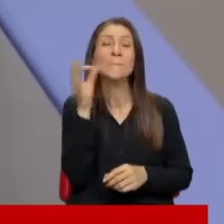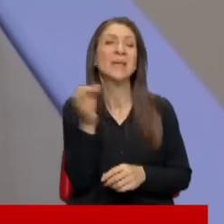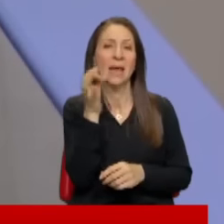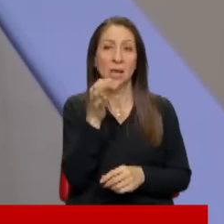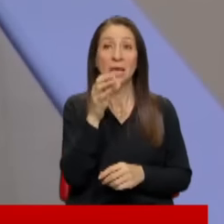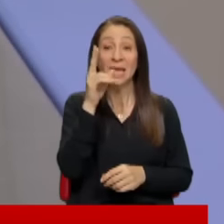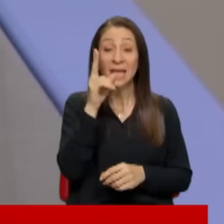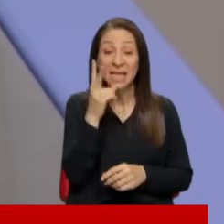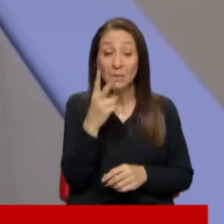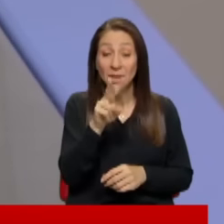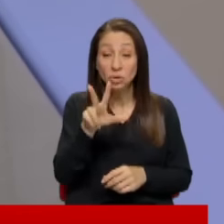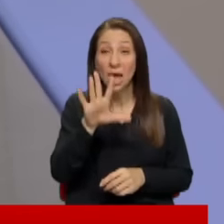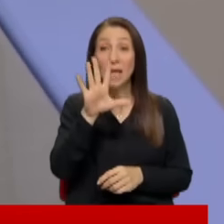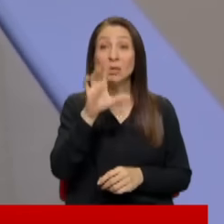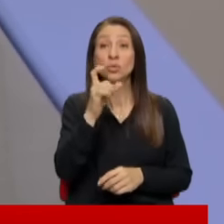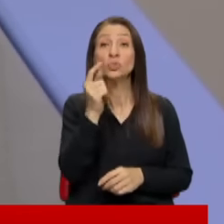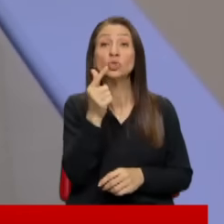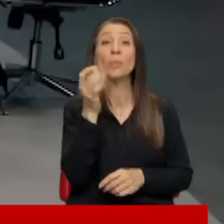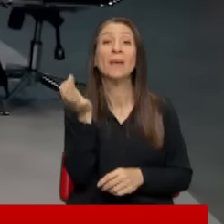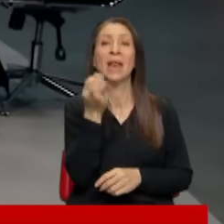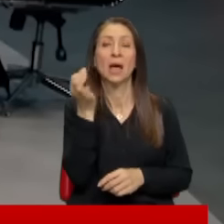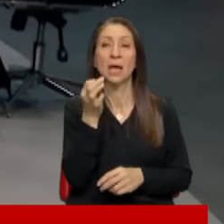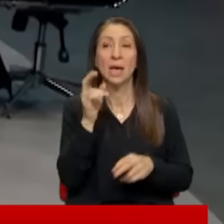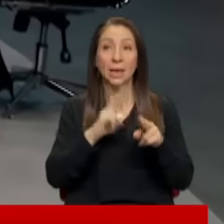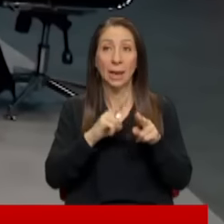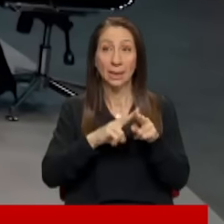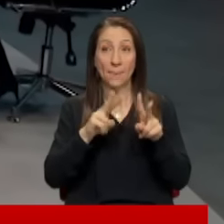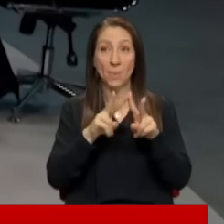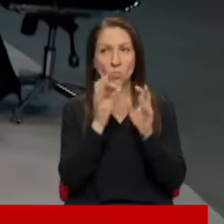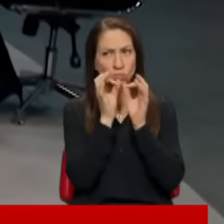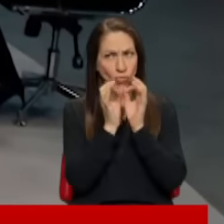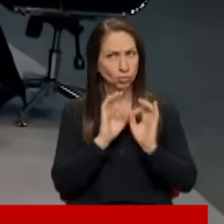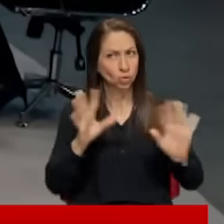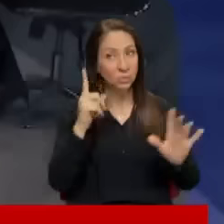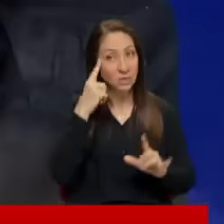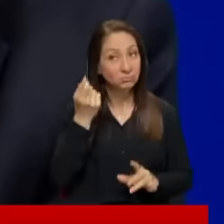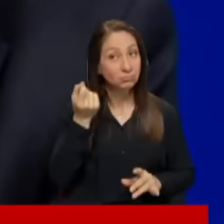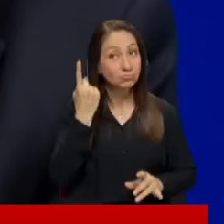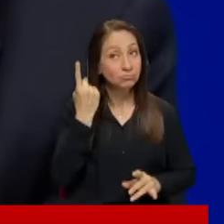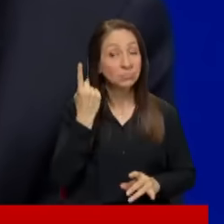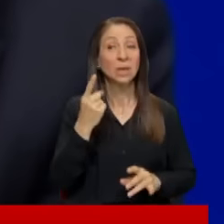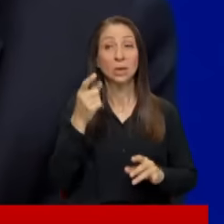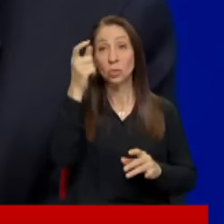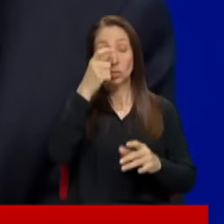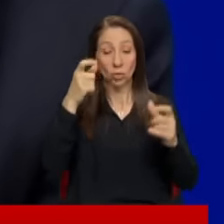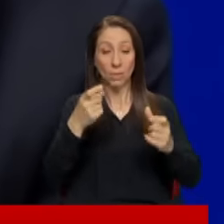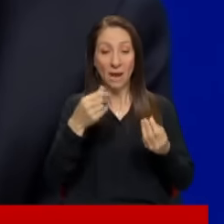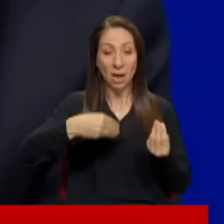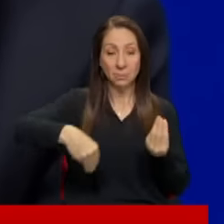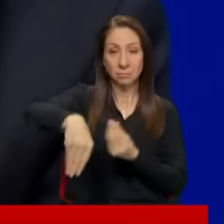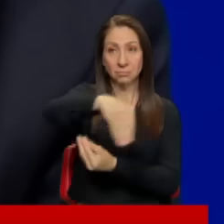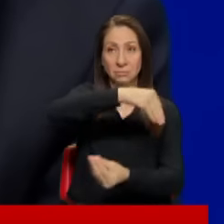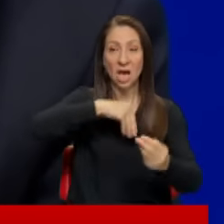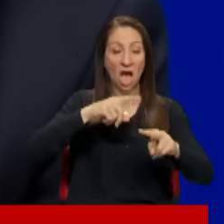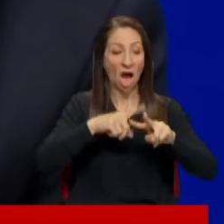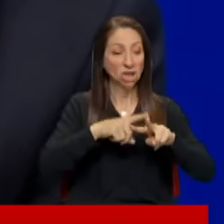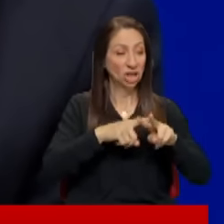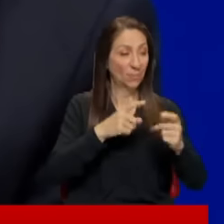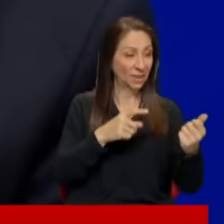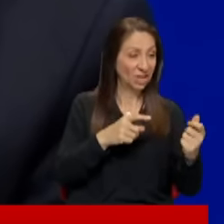2023'ün ilk 6 ayında da 59,5 milyar lira. KKM müthiş bir buluş oldu. Yurt içinde para dönüyor. Ayşe'nin